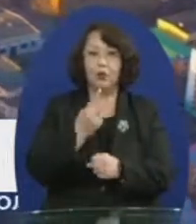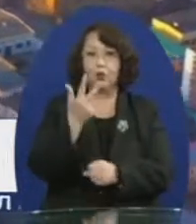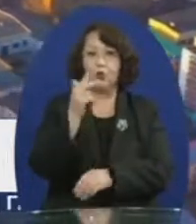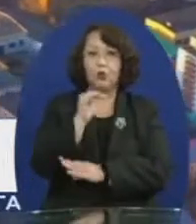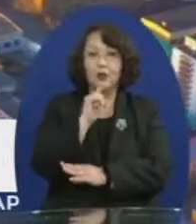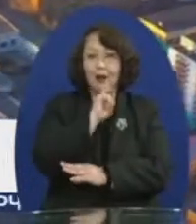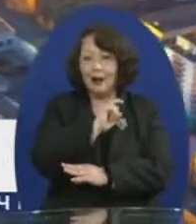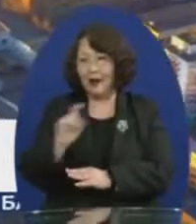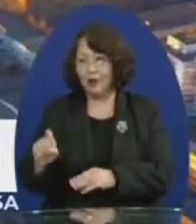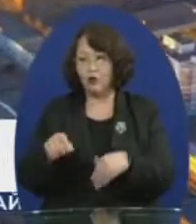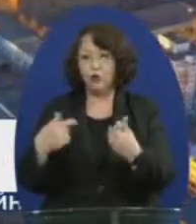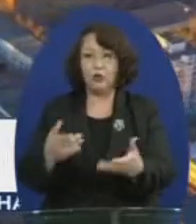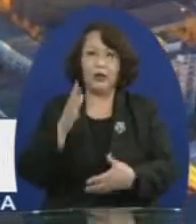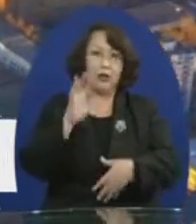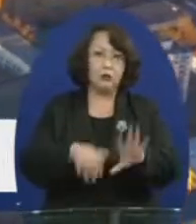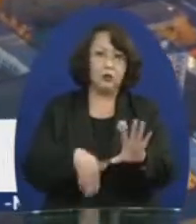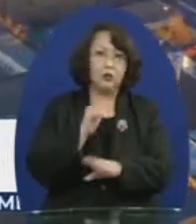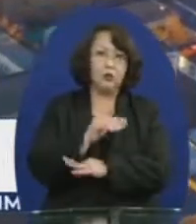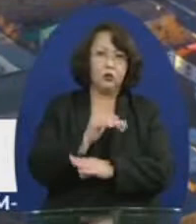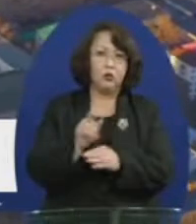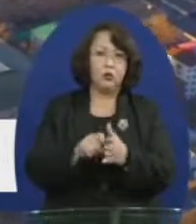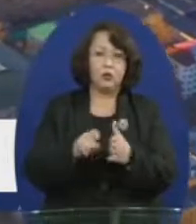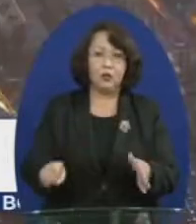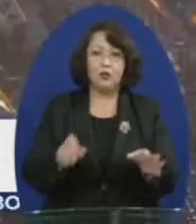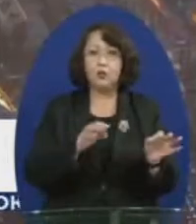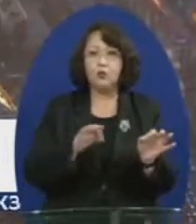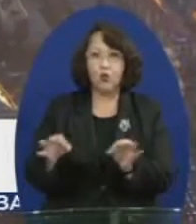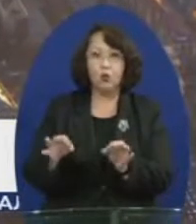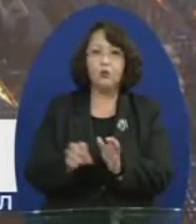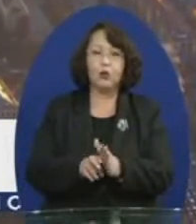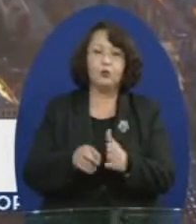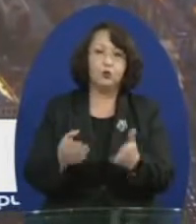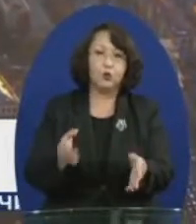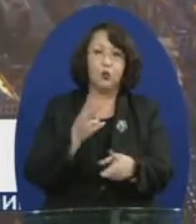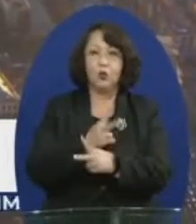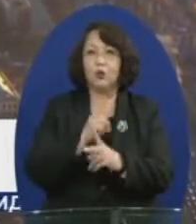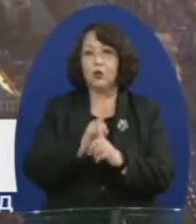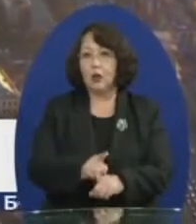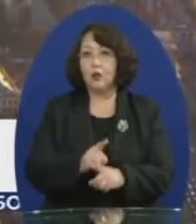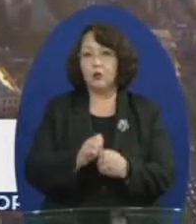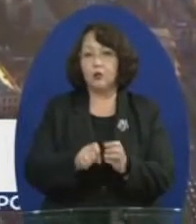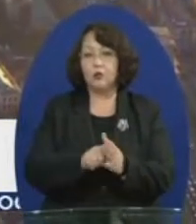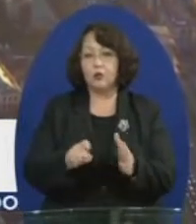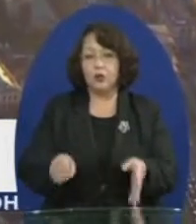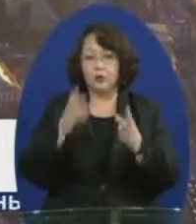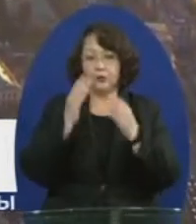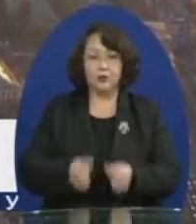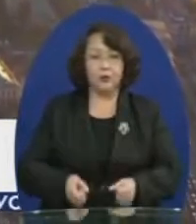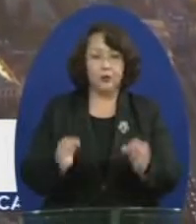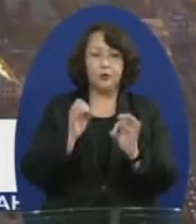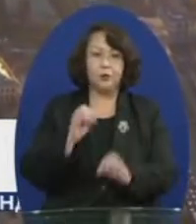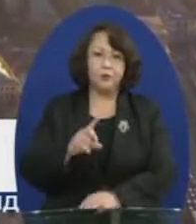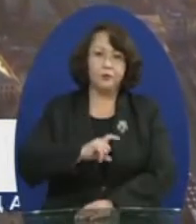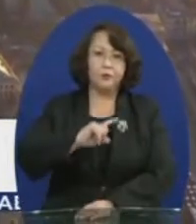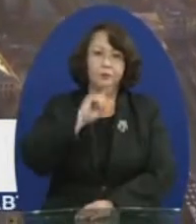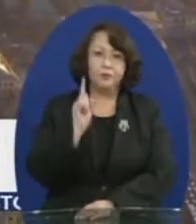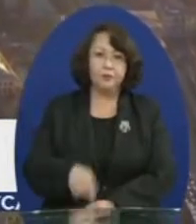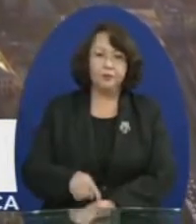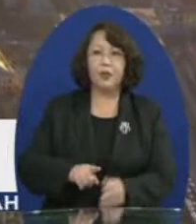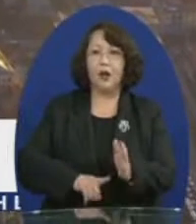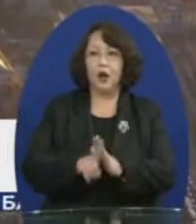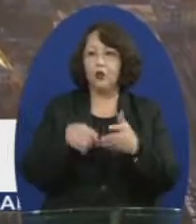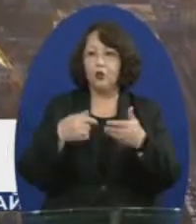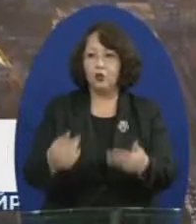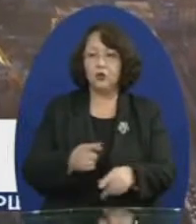хоногт багтаан шийдвэрлэх, за 15 өдөрт багтаж сунгах юм байна. Хэрэв хуульд заасан хугацаанд шийдвэр гарахгүй бол зөвшөөрлийг